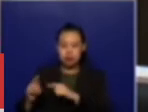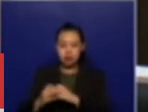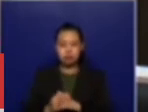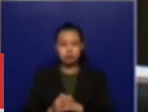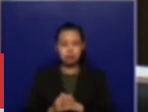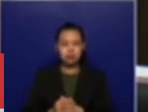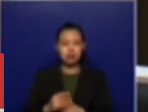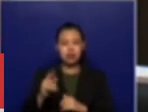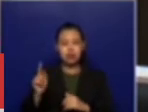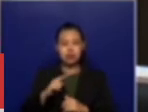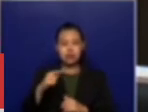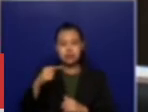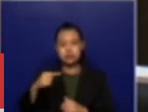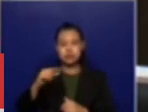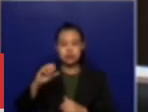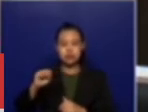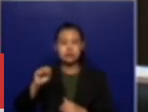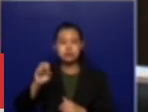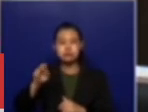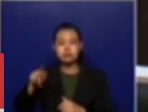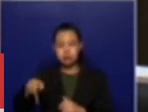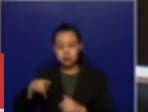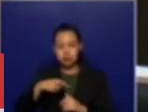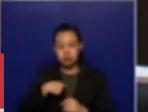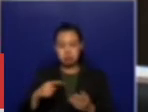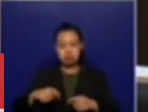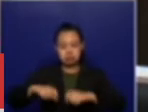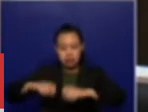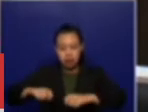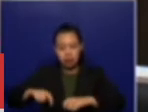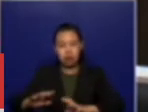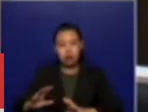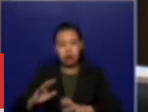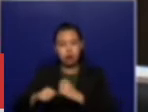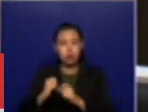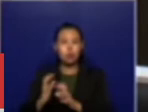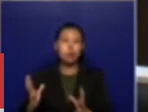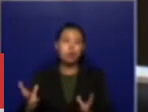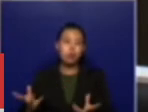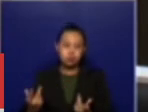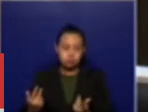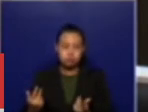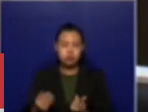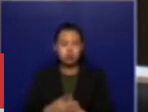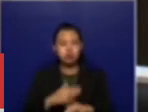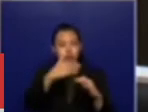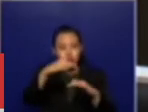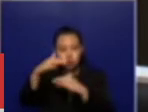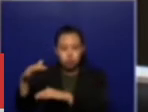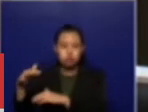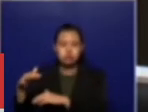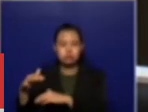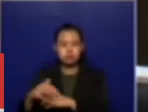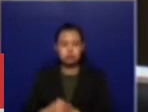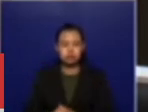างเงี้ยก็ต้องมีการสิ้นสุดนะครับเรารัฐบาลก่อนๆเนี่ย